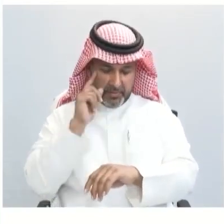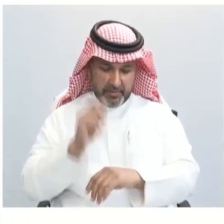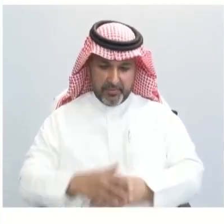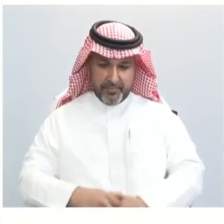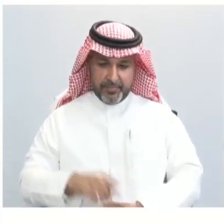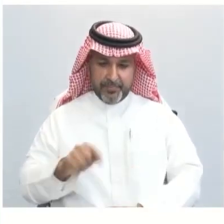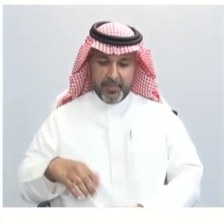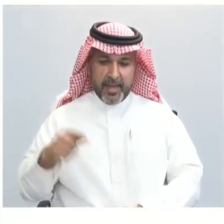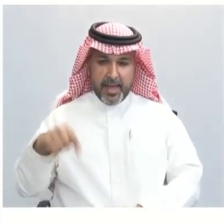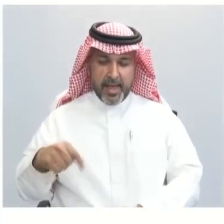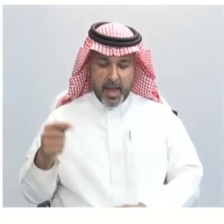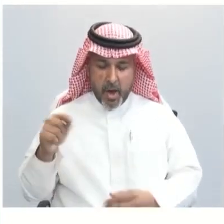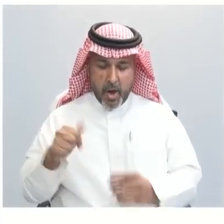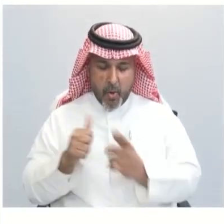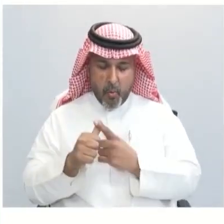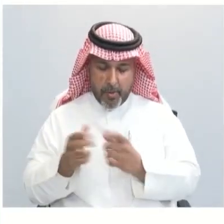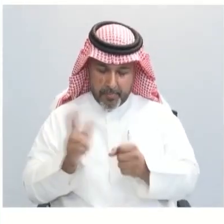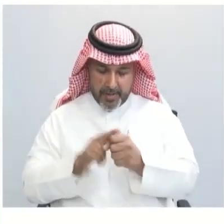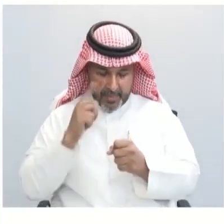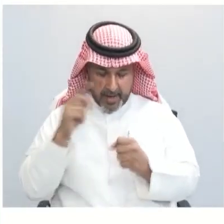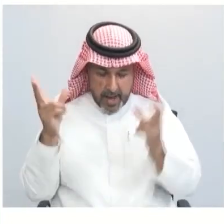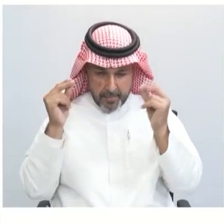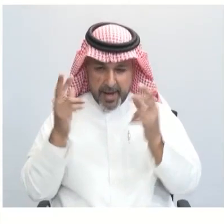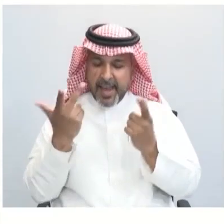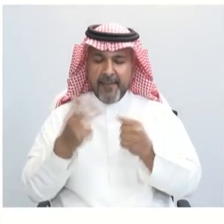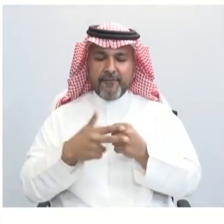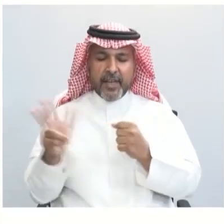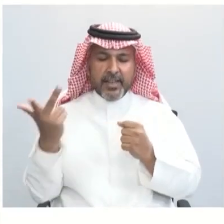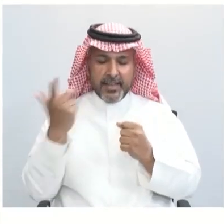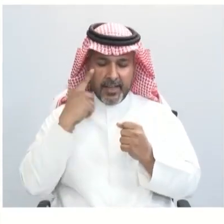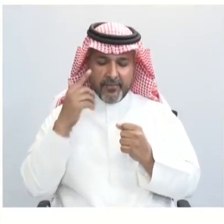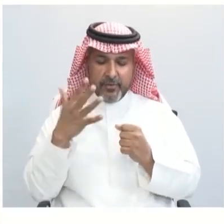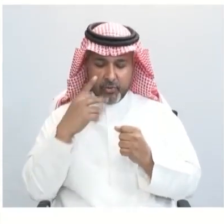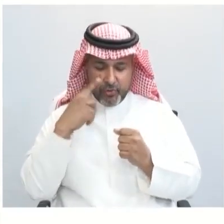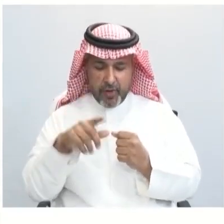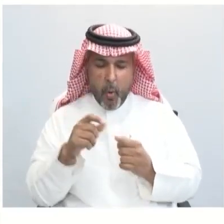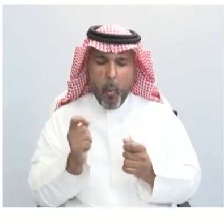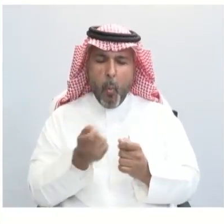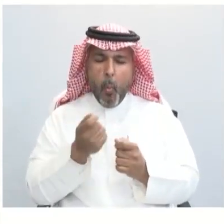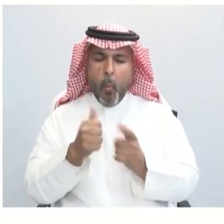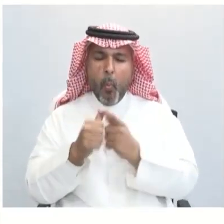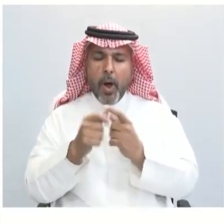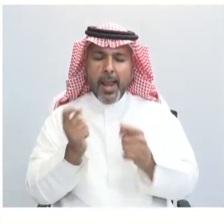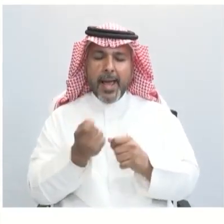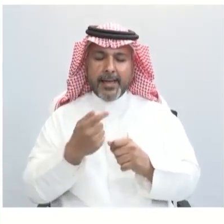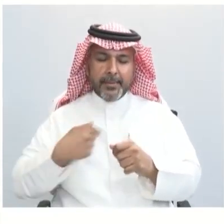إذا لفتح منصة الميل تشيمب، في البداية نقوم بفتح متصفح المايكروسوفت